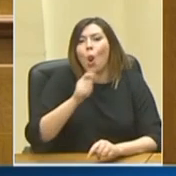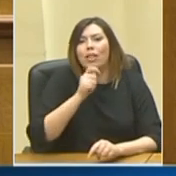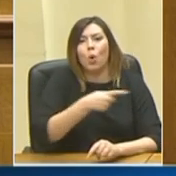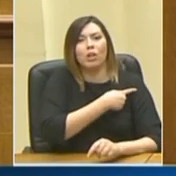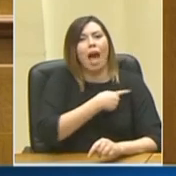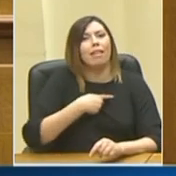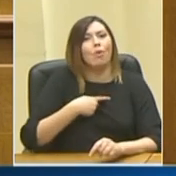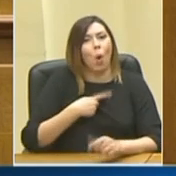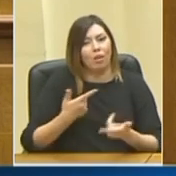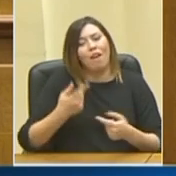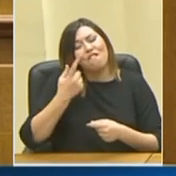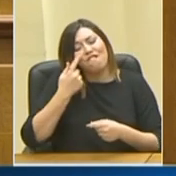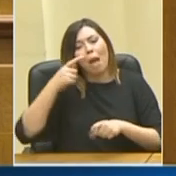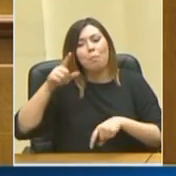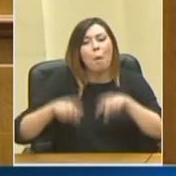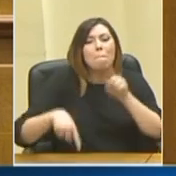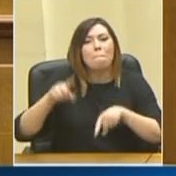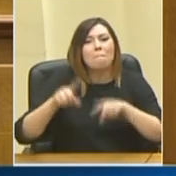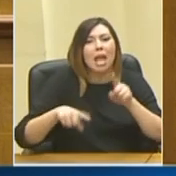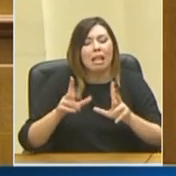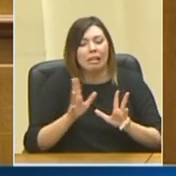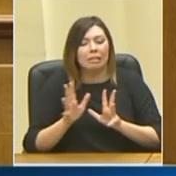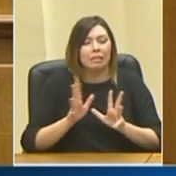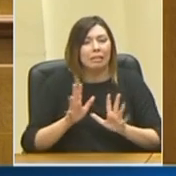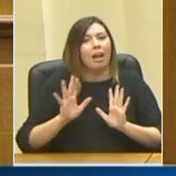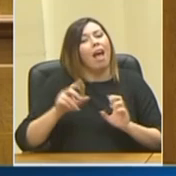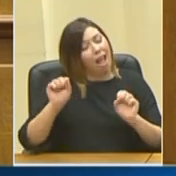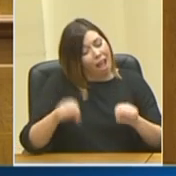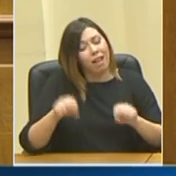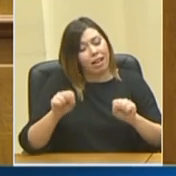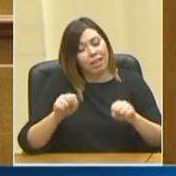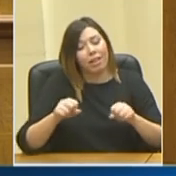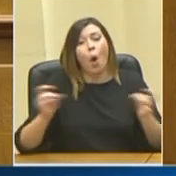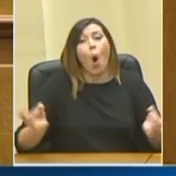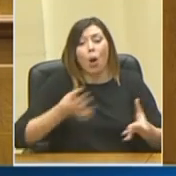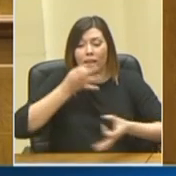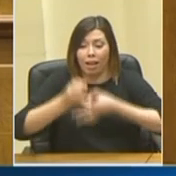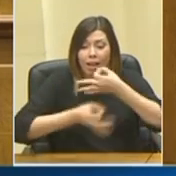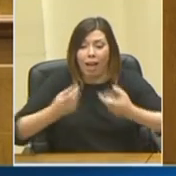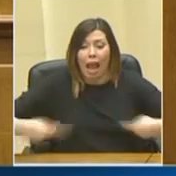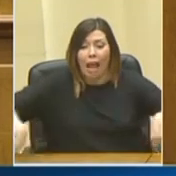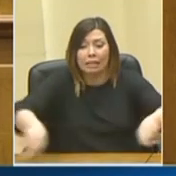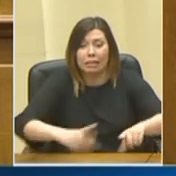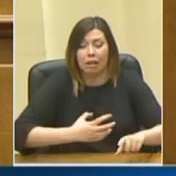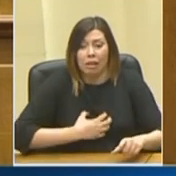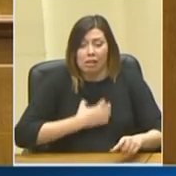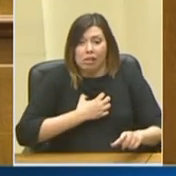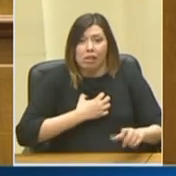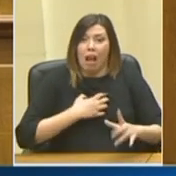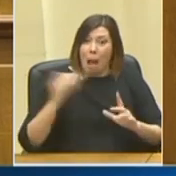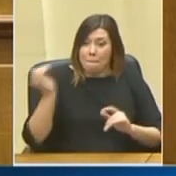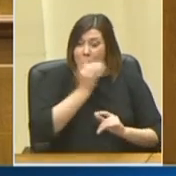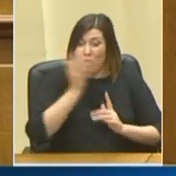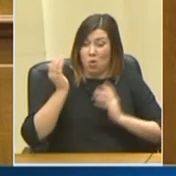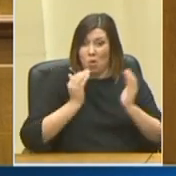Βλέπω δυσανασχετούν κάποιοι. Βέβαια, το ξέρω. Όταν ακούτε πράγματα τα οποία σας κάθονται στο ρουθούνι,